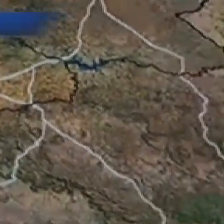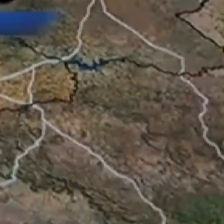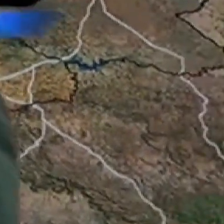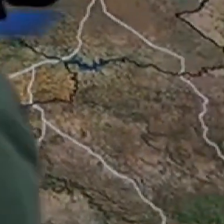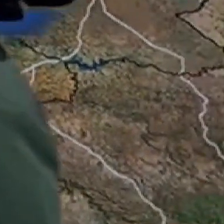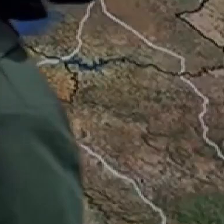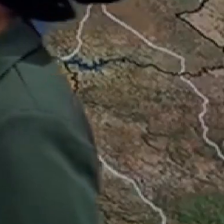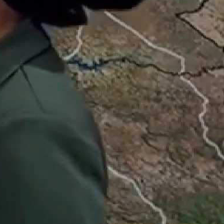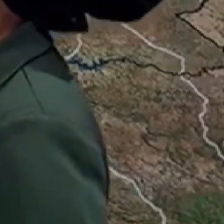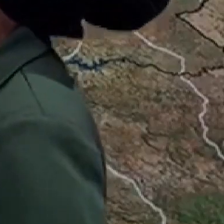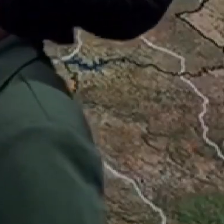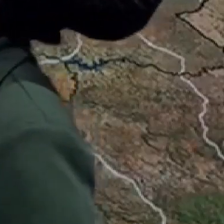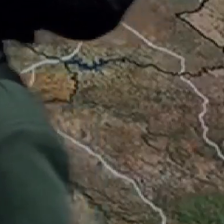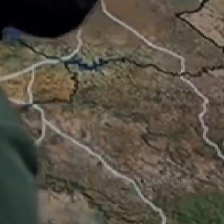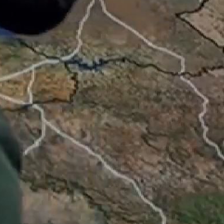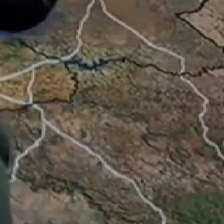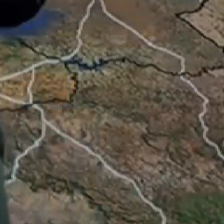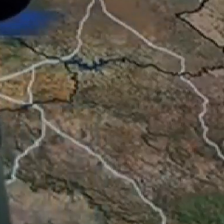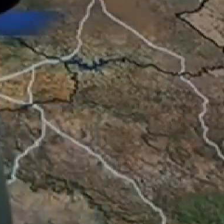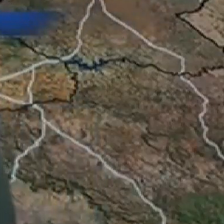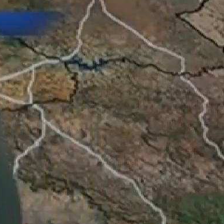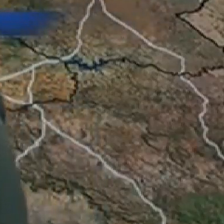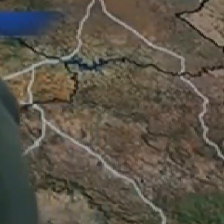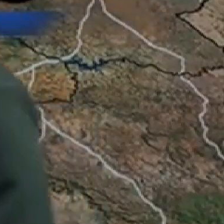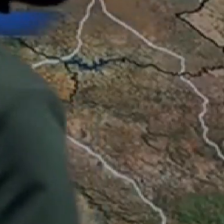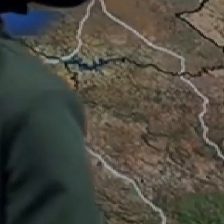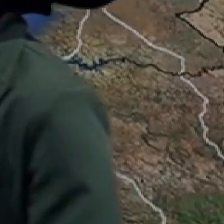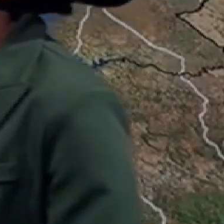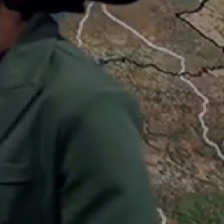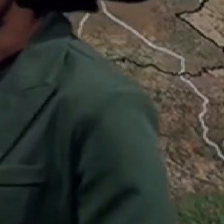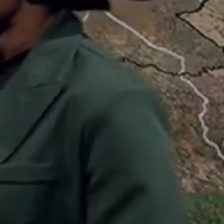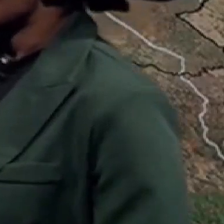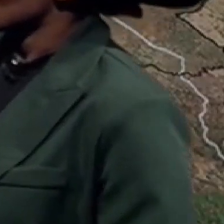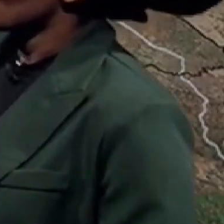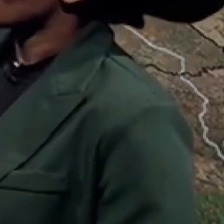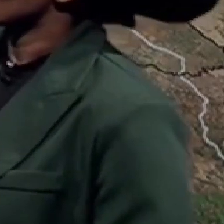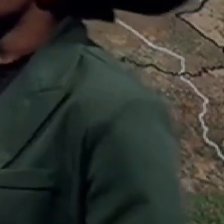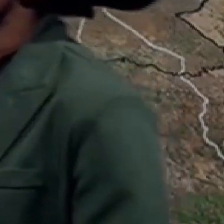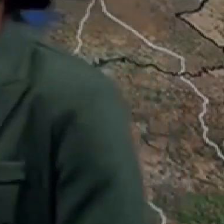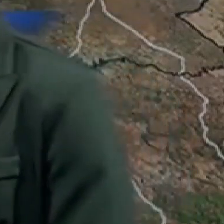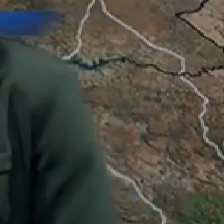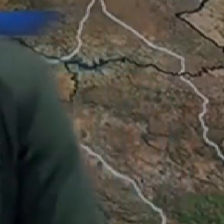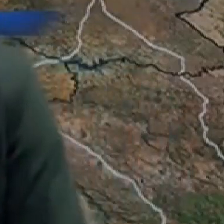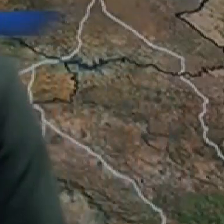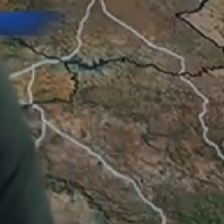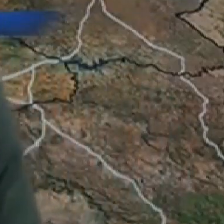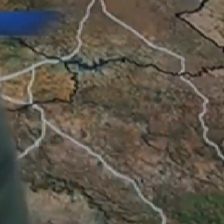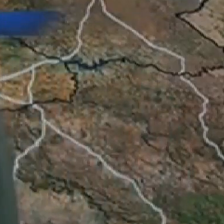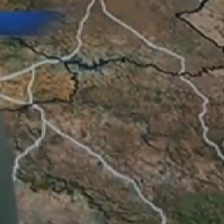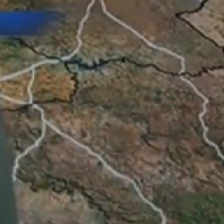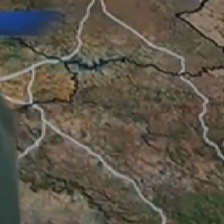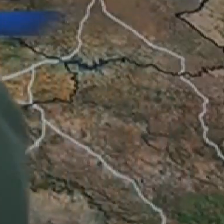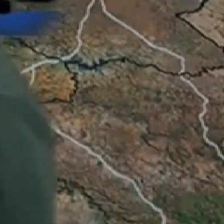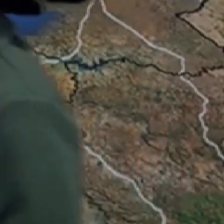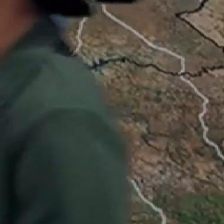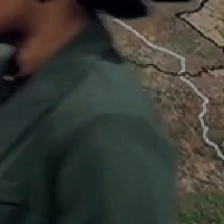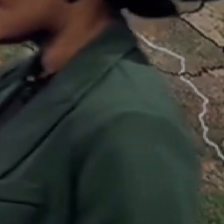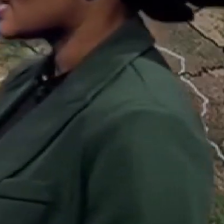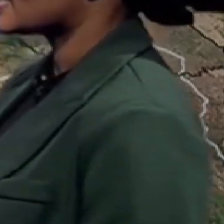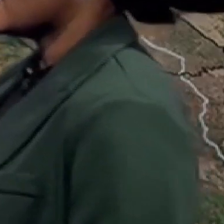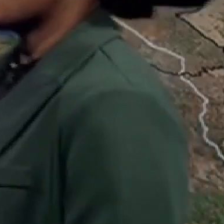22 Northern Cape le teng mo province re lebella karolo Springbok go tla nna le tlhabo letsatsi re bella Calvinia ka digata di le 3 go a go di le